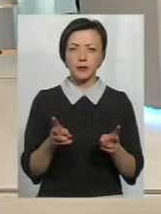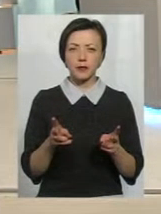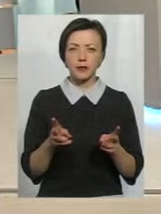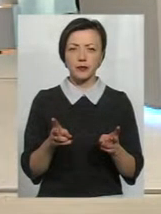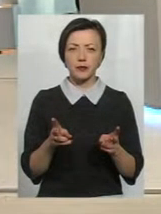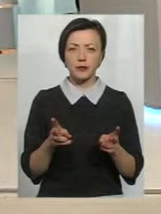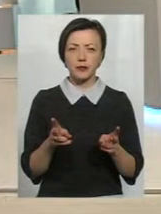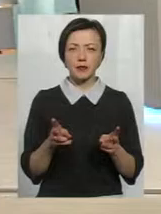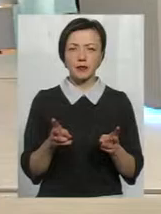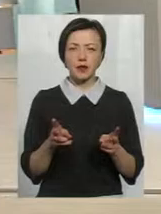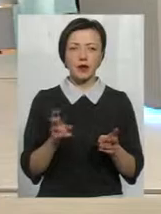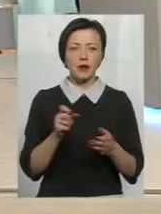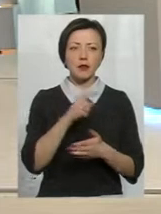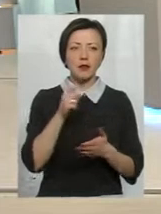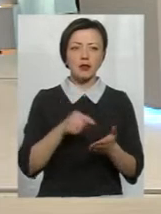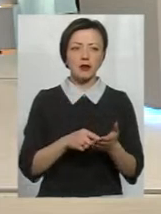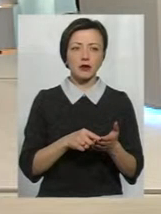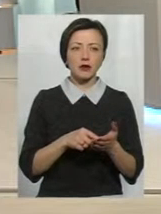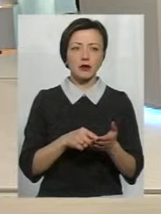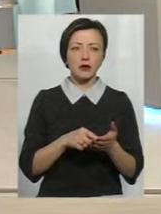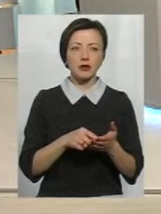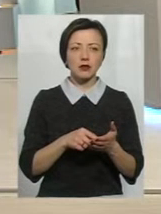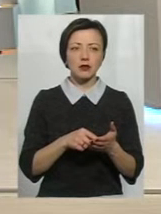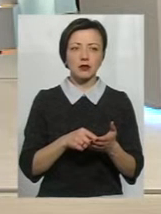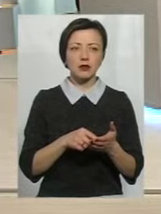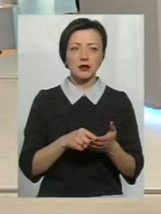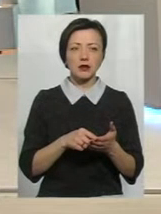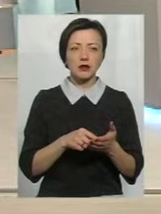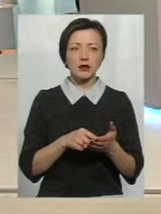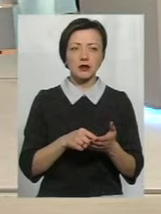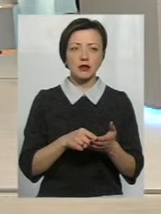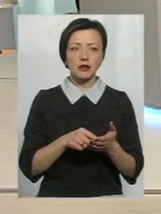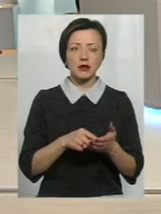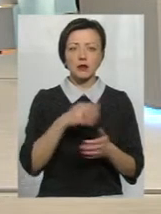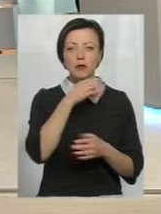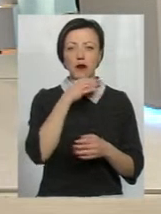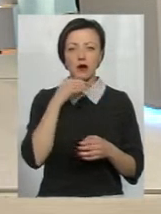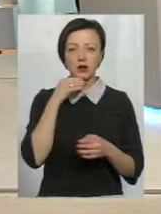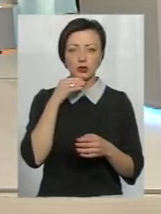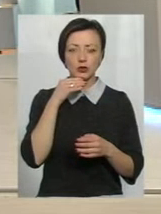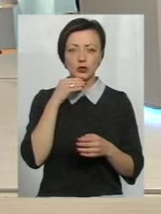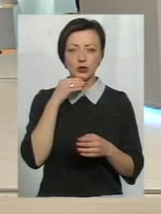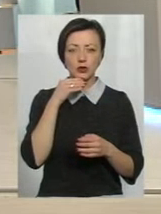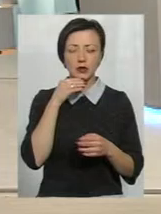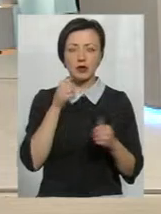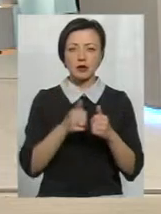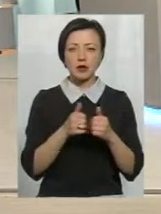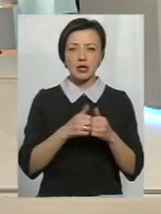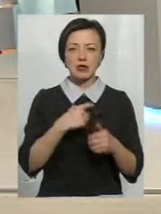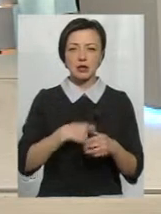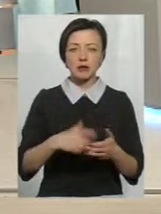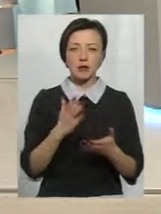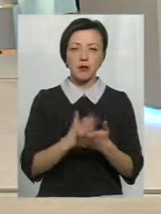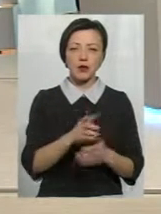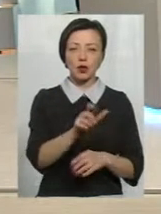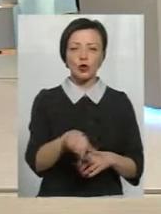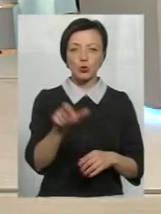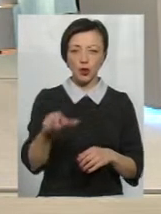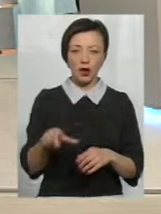в чому заключалось моє питання? У тому, от ви багато там біля себе маєте там